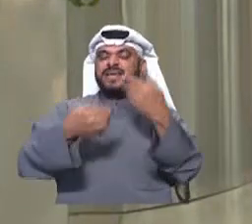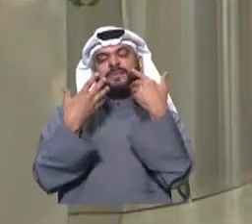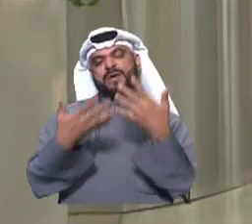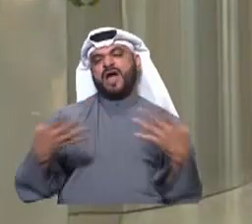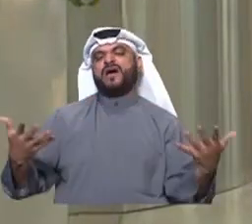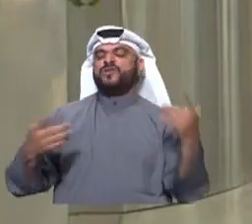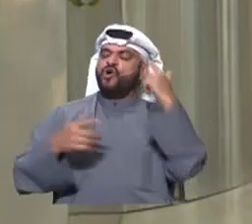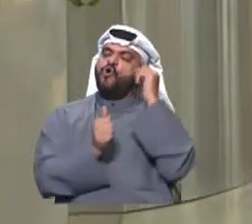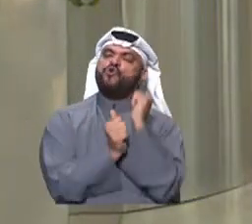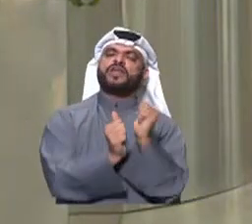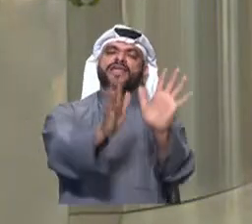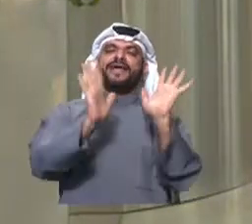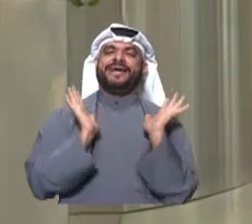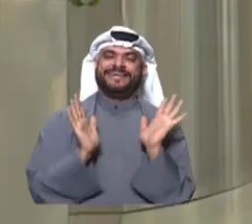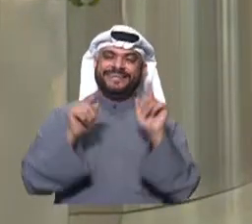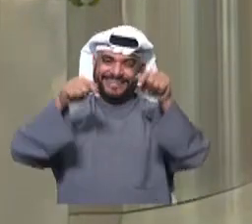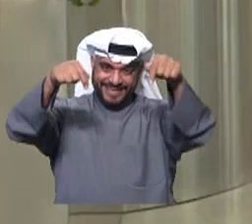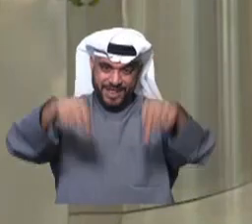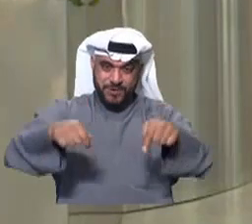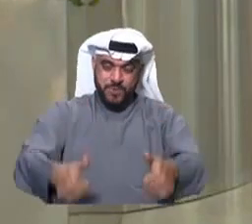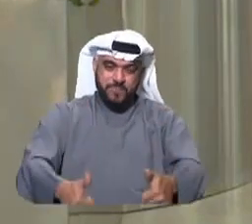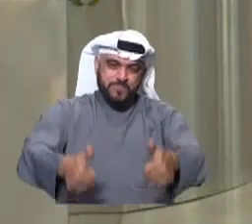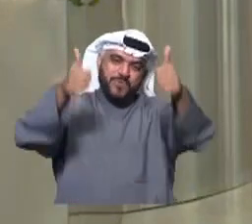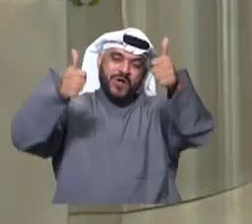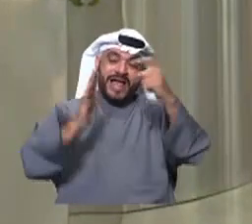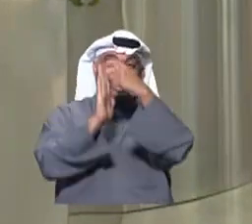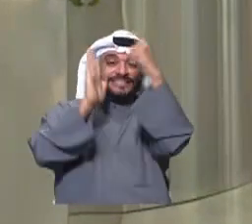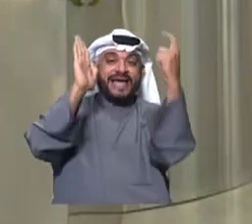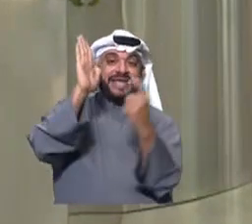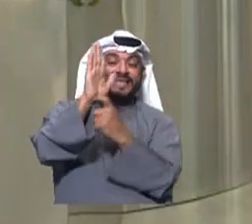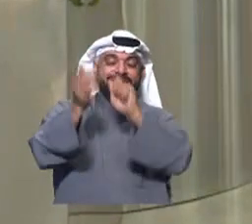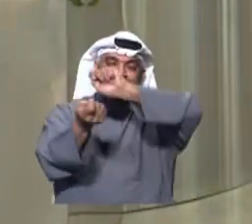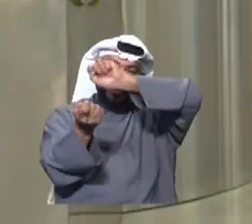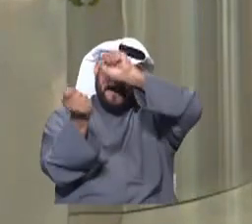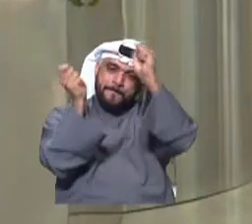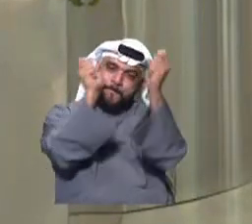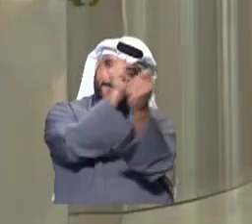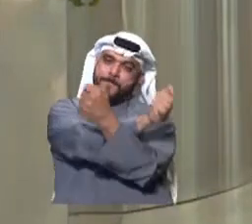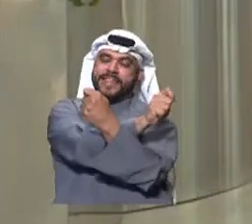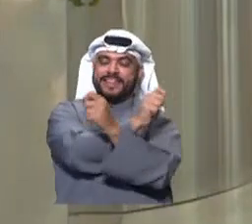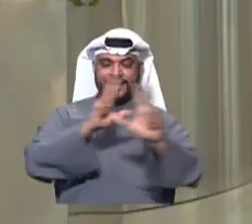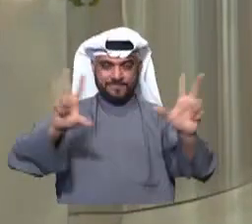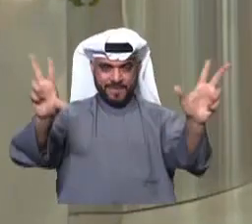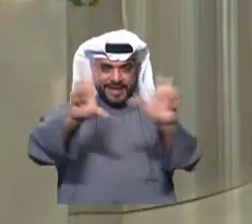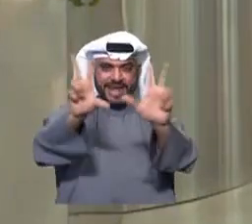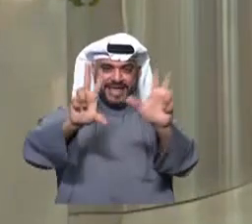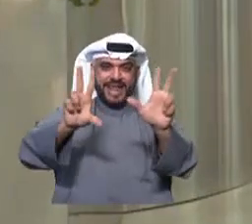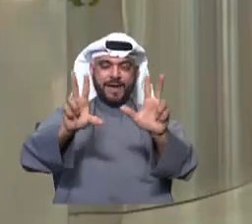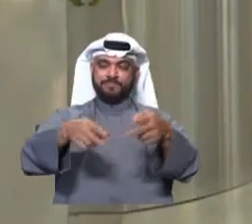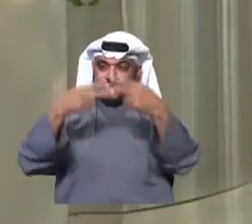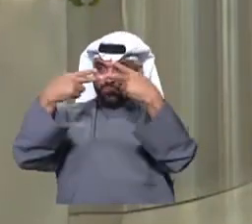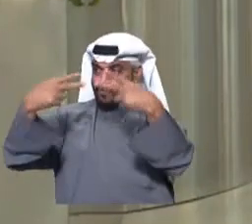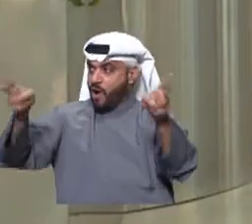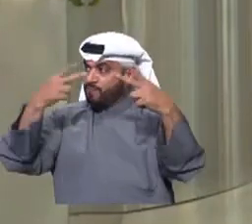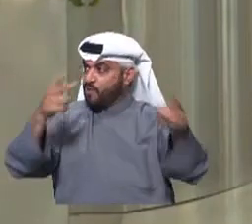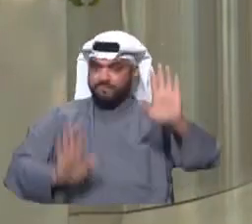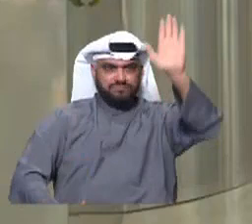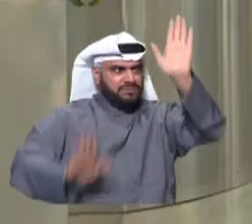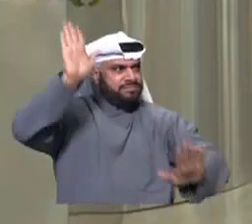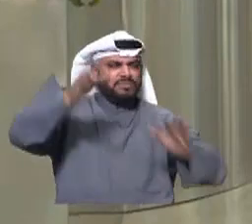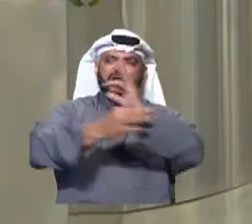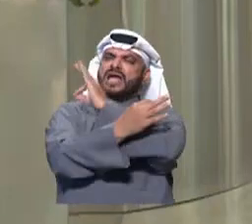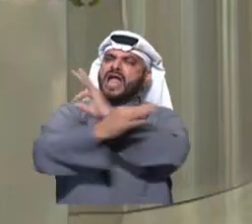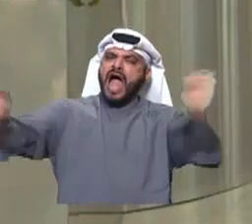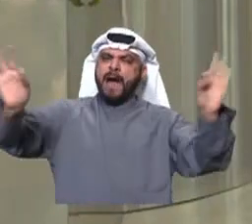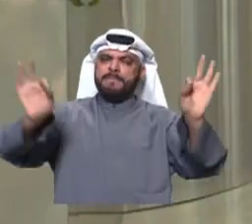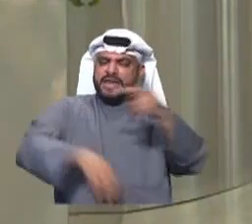الحريات. يعني بالفعل اليوم يعتبر إنجاز ما تم إنجازه من خلال ما شاهدنا تابعنا بموافقة المجلس بالأغلبية على